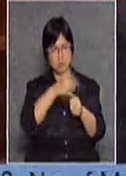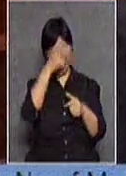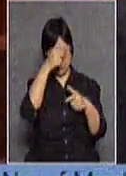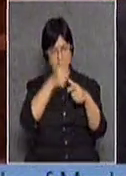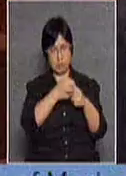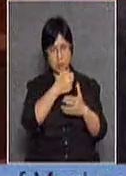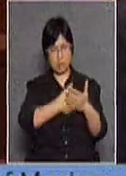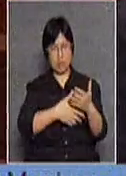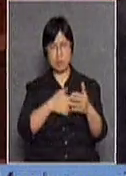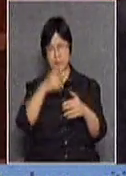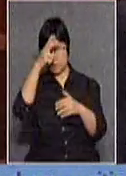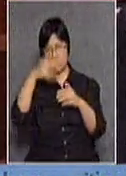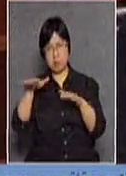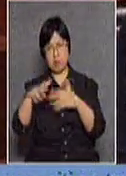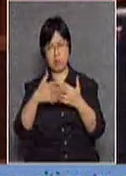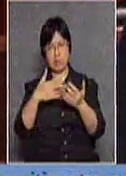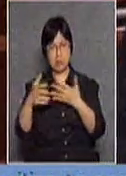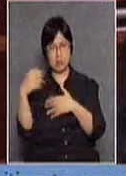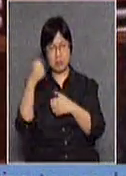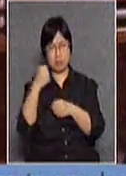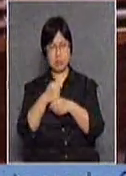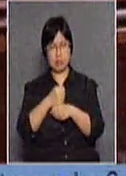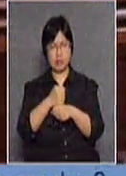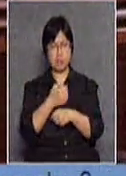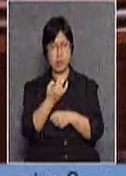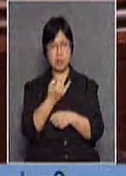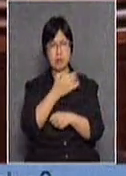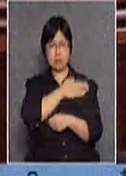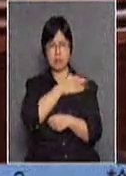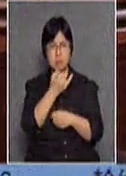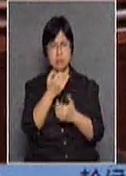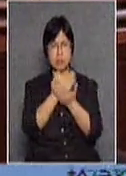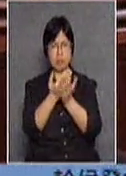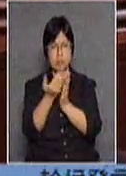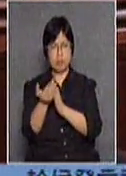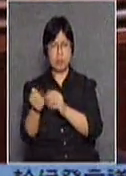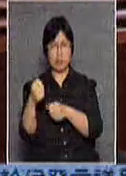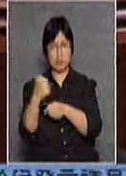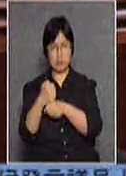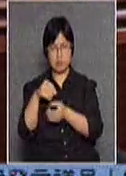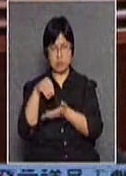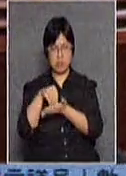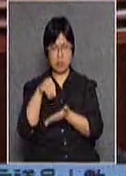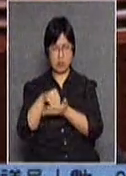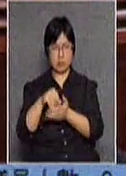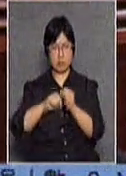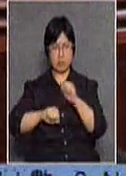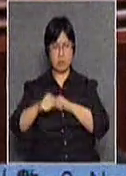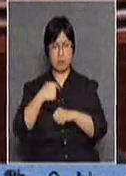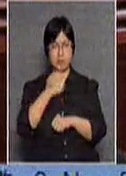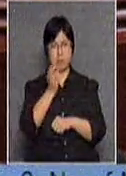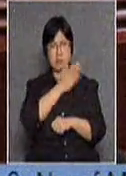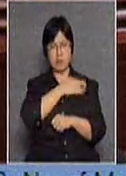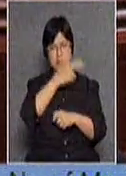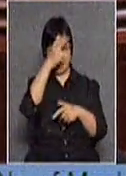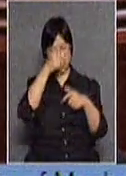事處處長他失責的地方、失職的地方在哪裡，譬如說他對所作的決定和行動要負責，這個都是公務員